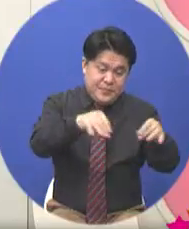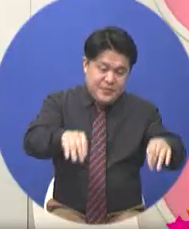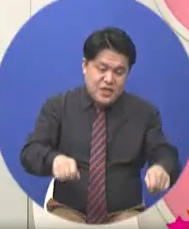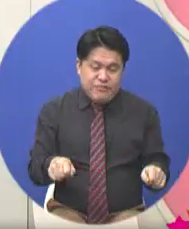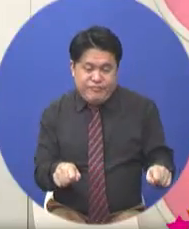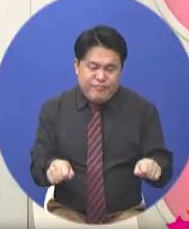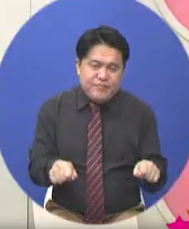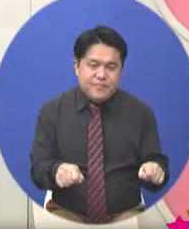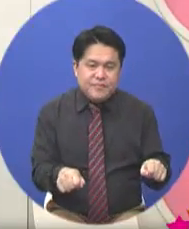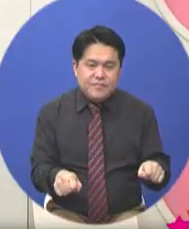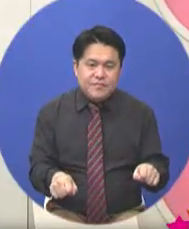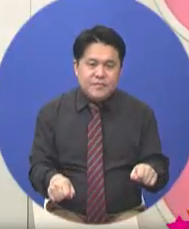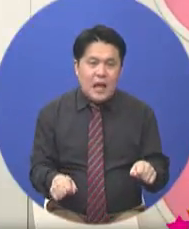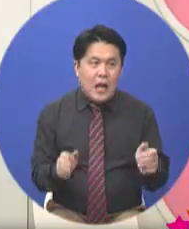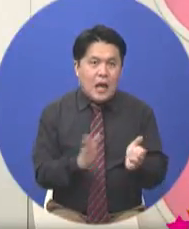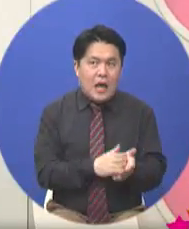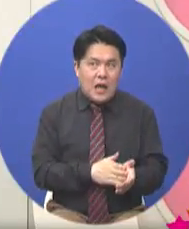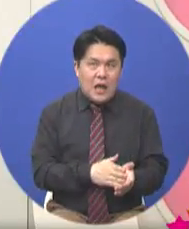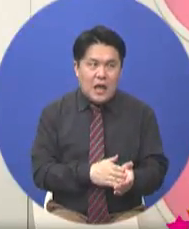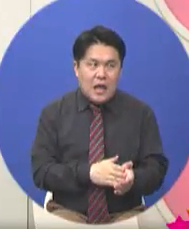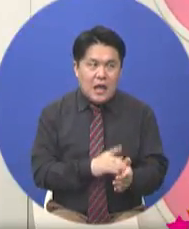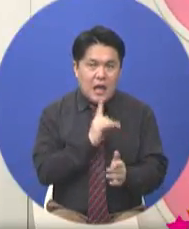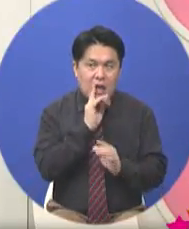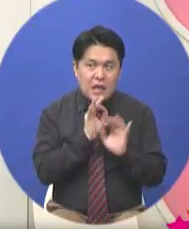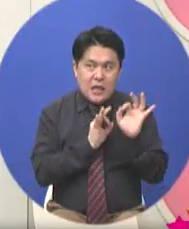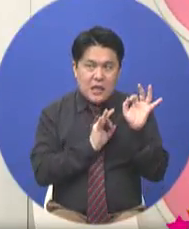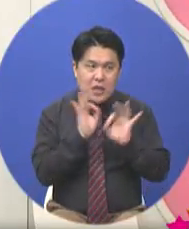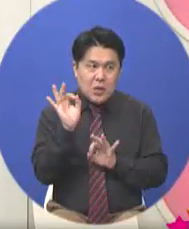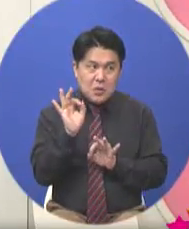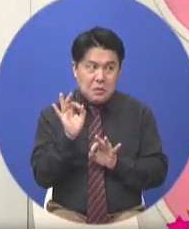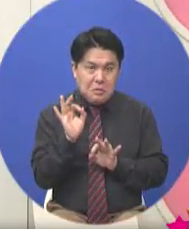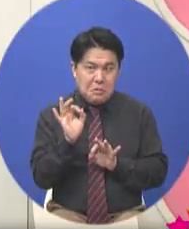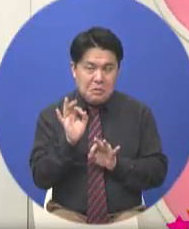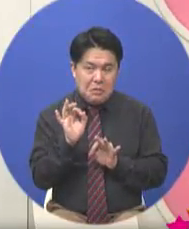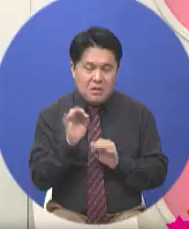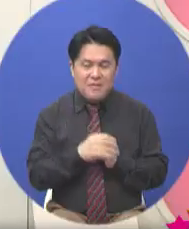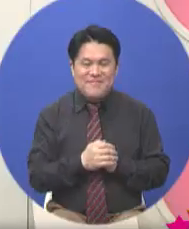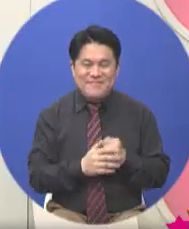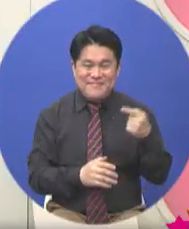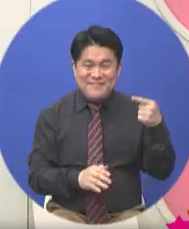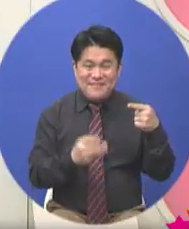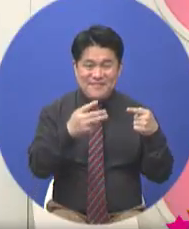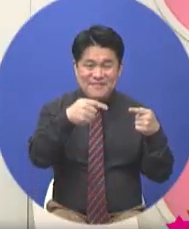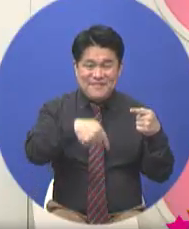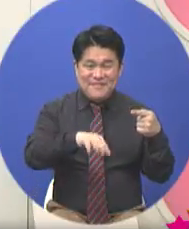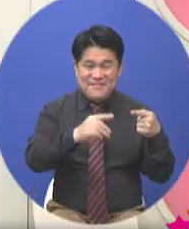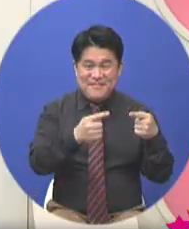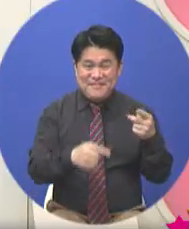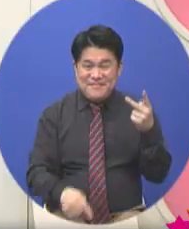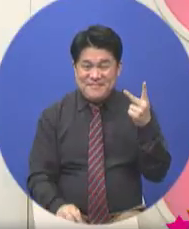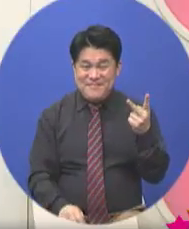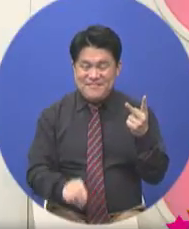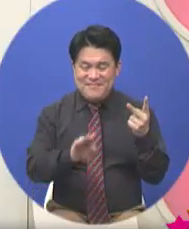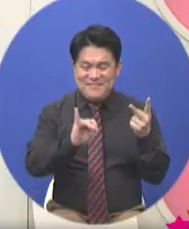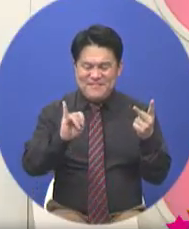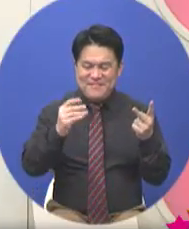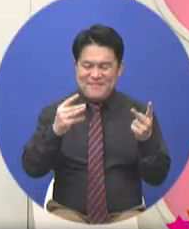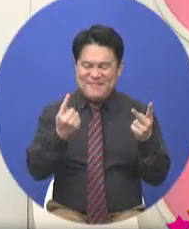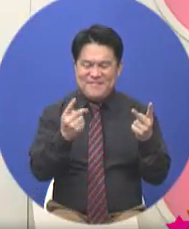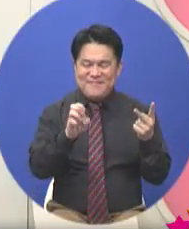그랬었어요. 일단 집을 아우 니가 잘못하면 정답 알려주겠습니다. 네. 1번 튜브, 2번 비료